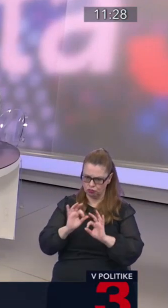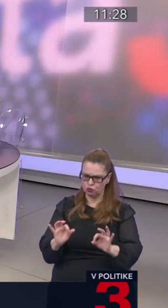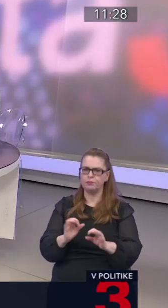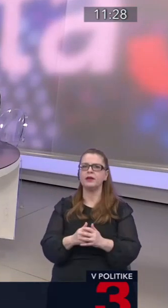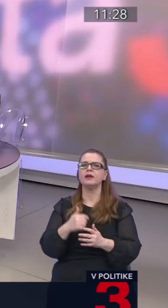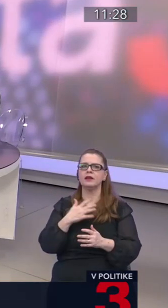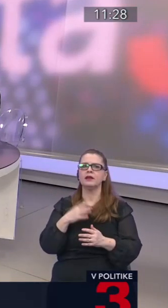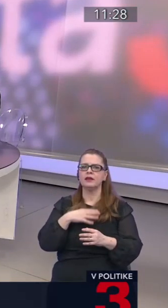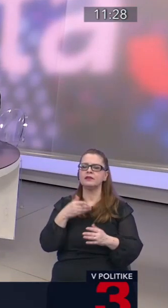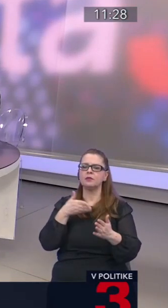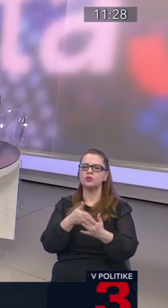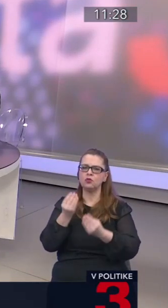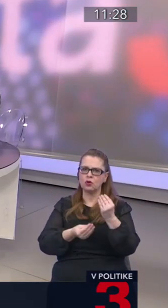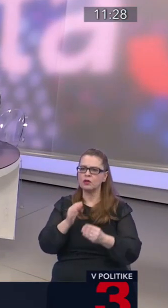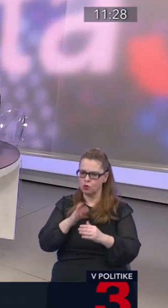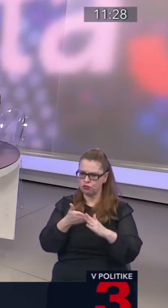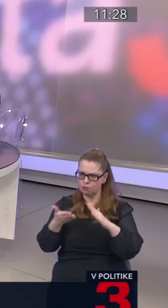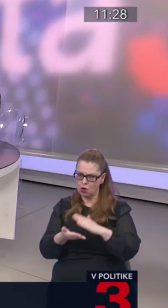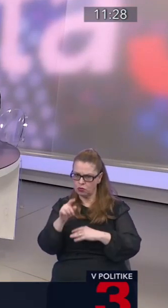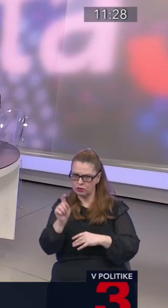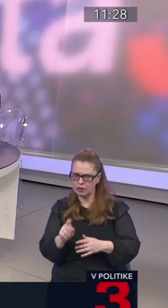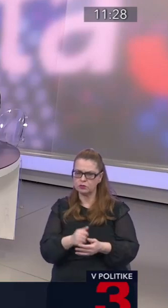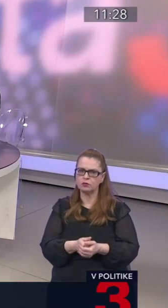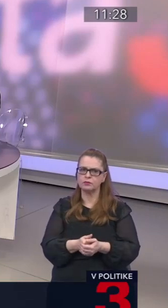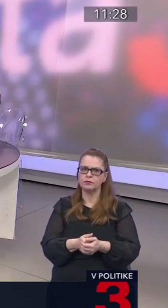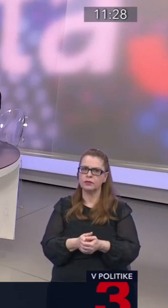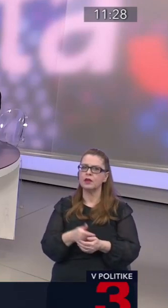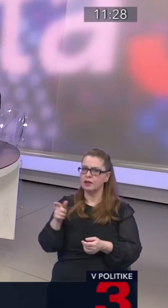takže by som to skúsil dopovedať. Môžem pod otázku, či teda idete? Nech sa páči. Vy sa netajte tým, že...